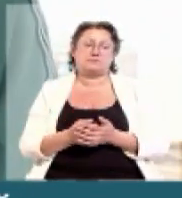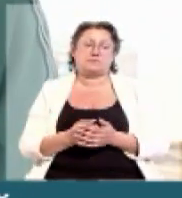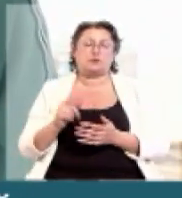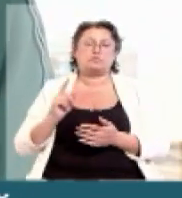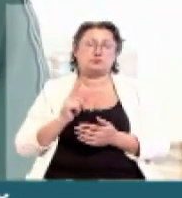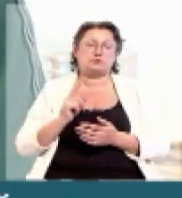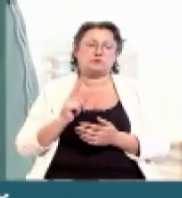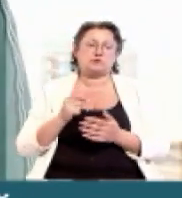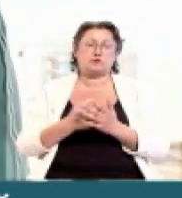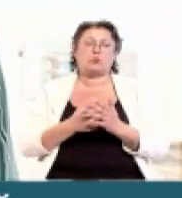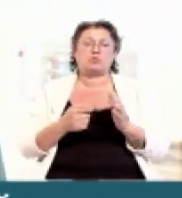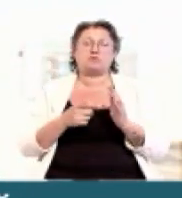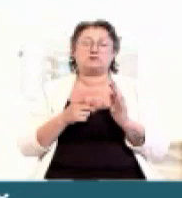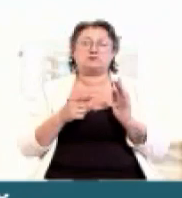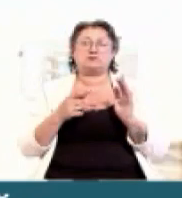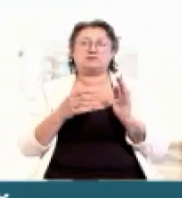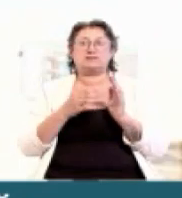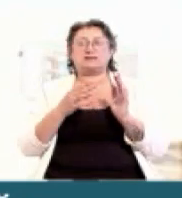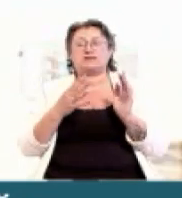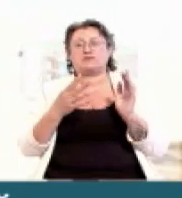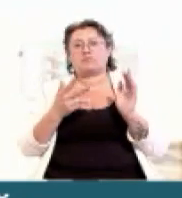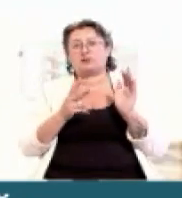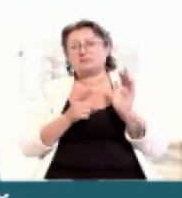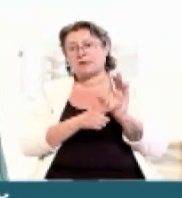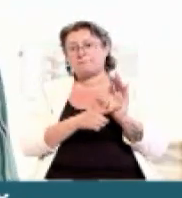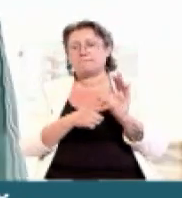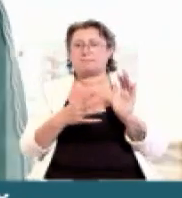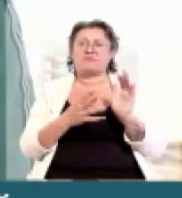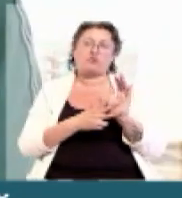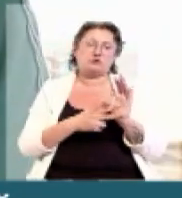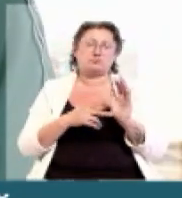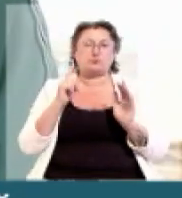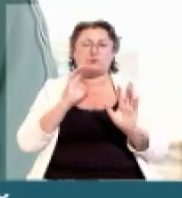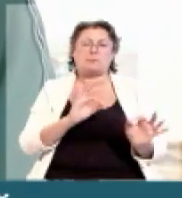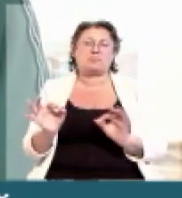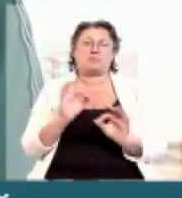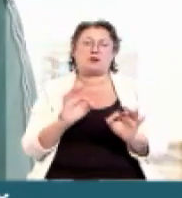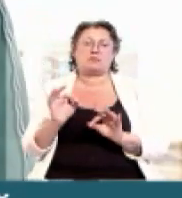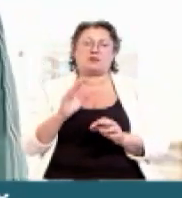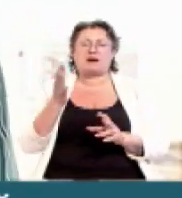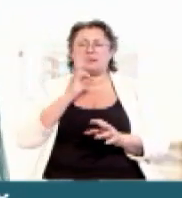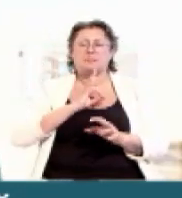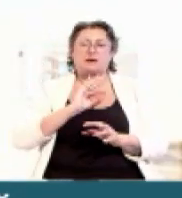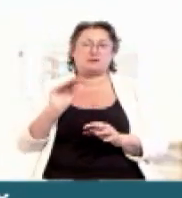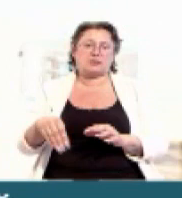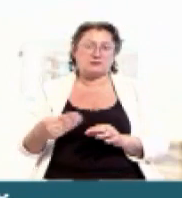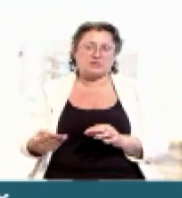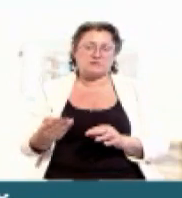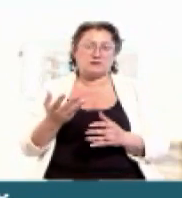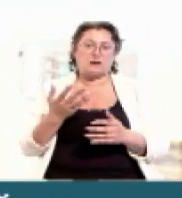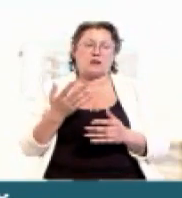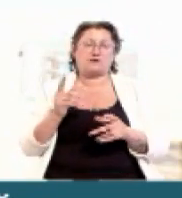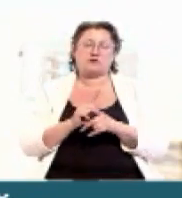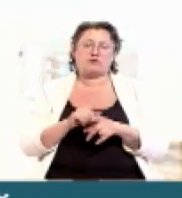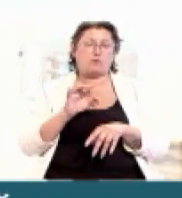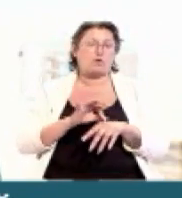18:00. Ждут до 19:00, до 20:00, что все пройдет, все будет нормально. Дадут там какое-нибудь лекарство обезболивающее. Но все равно